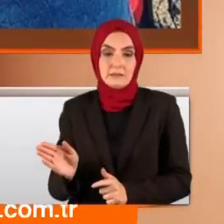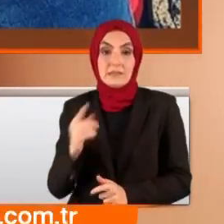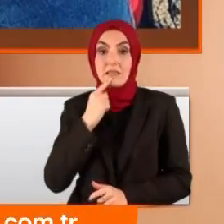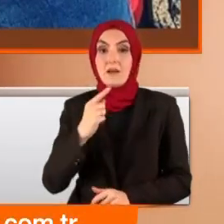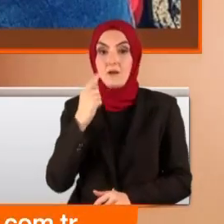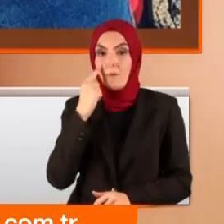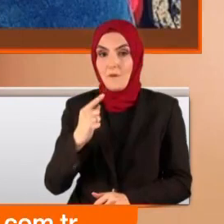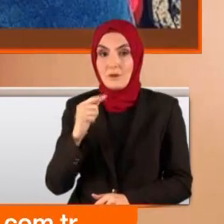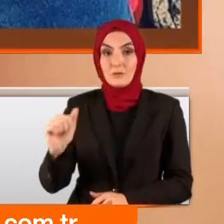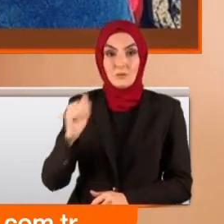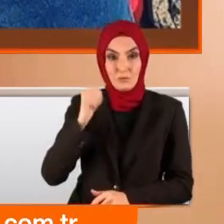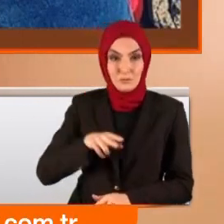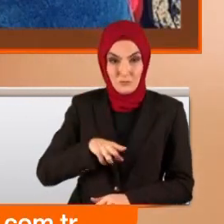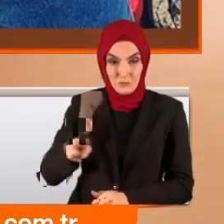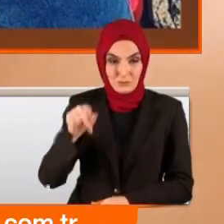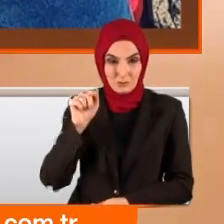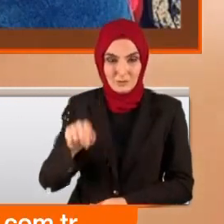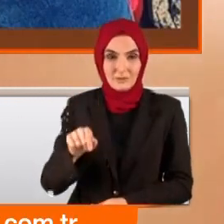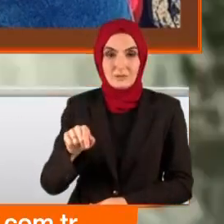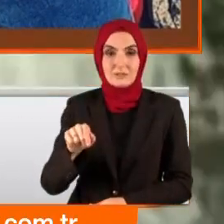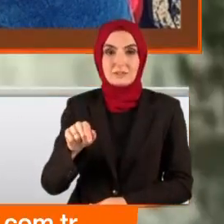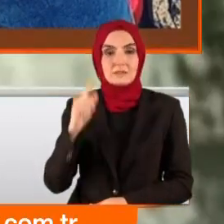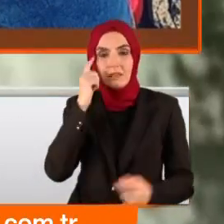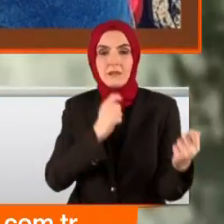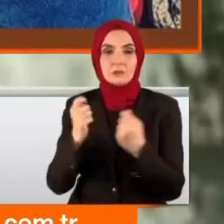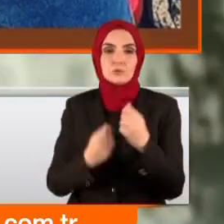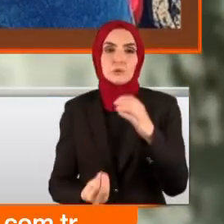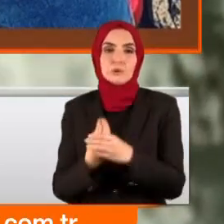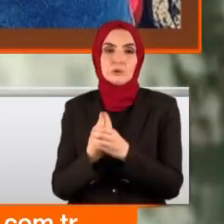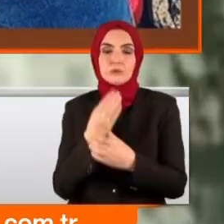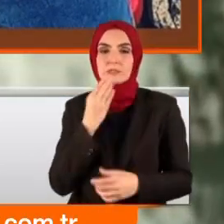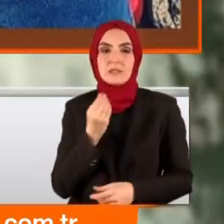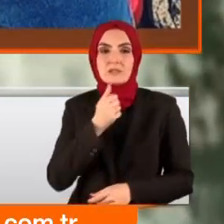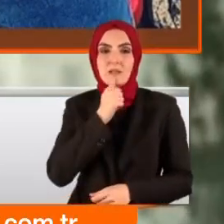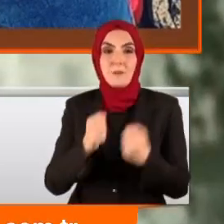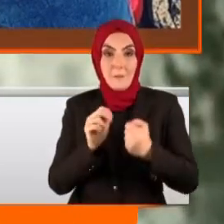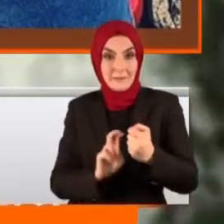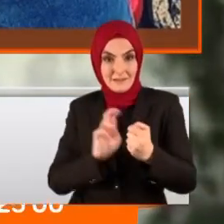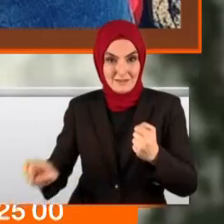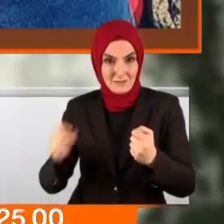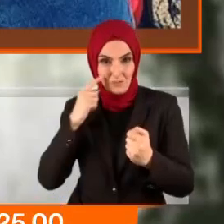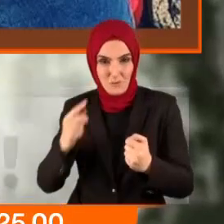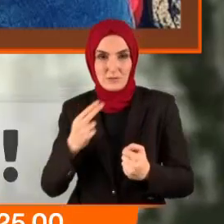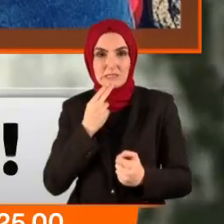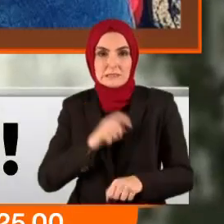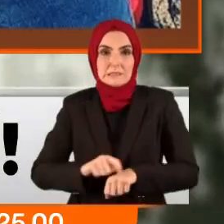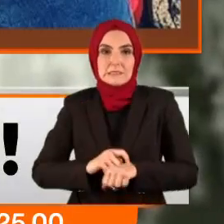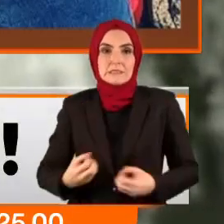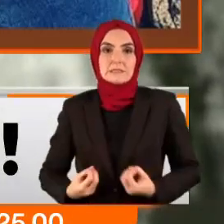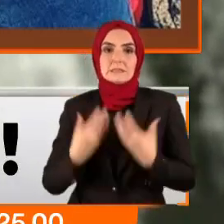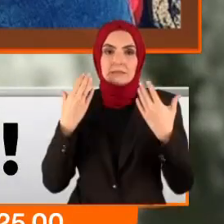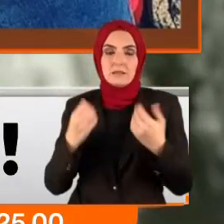arasında tartışma çıkmıştı. Genç adamın araçtan inmesiyle hırsını alamayan kadın gaz pedalına basıp onu böyle ezmişti.